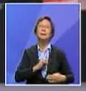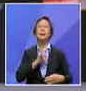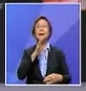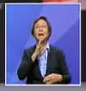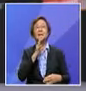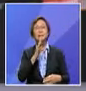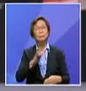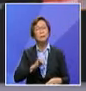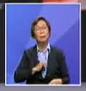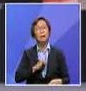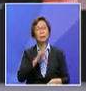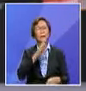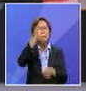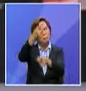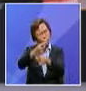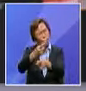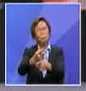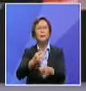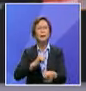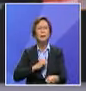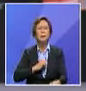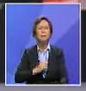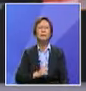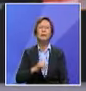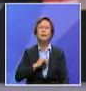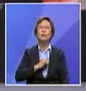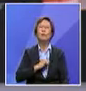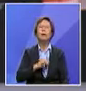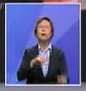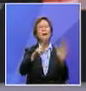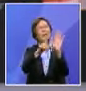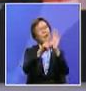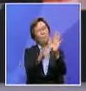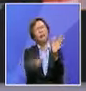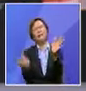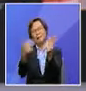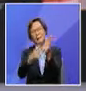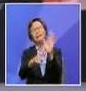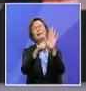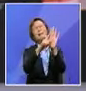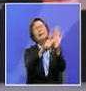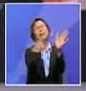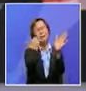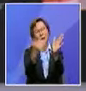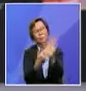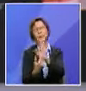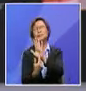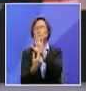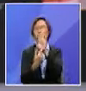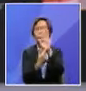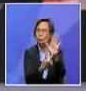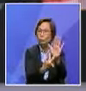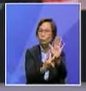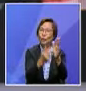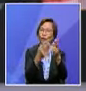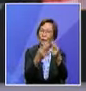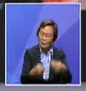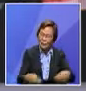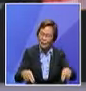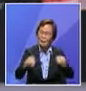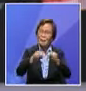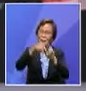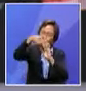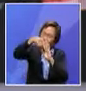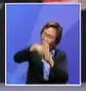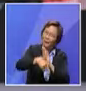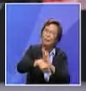bahawa betullah dia seperti lambang lagi sekali, yeah. Tetapi dia membayangkan nilai yang lebih